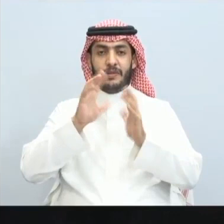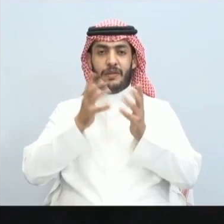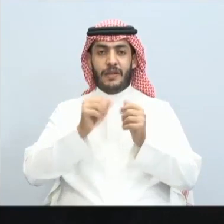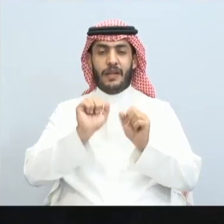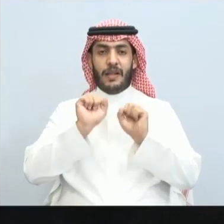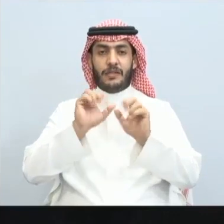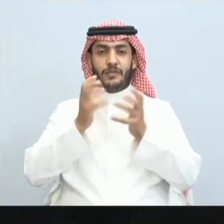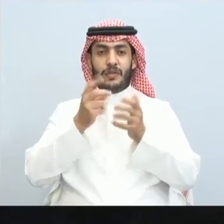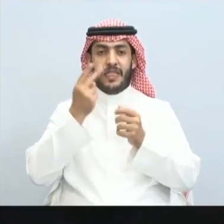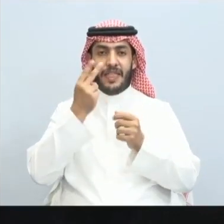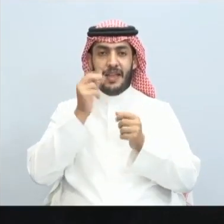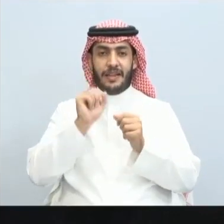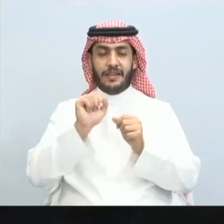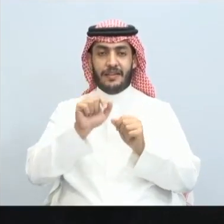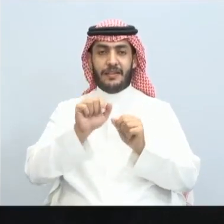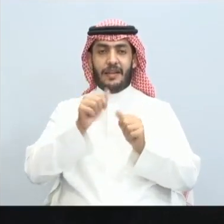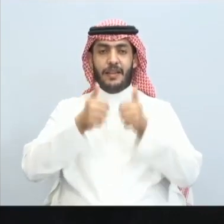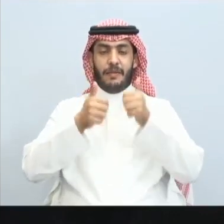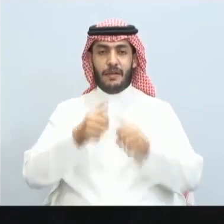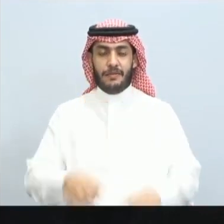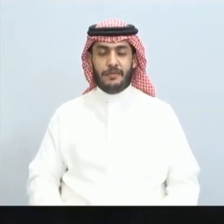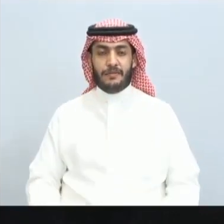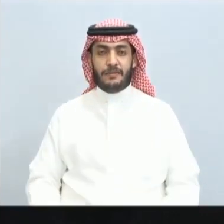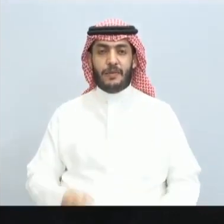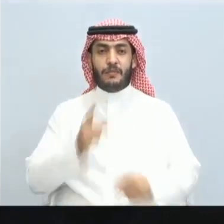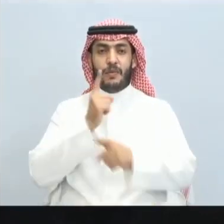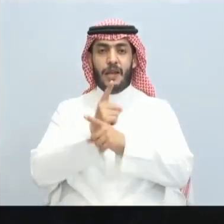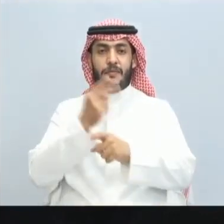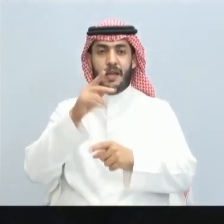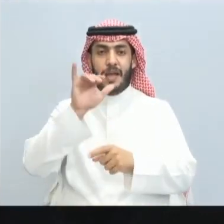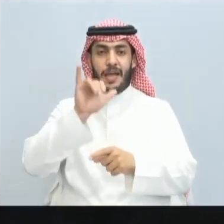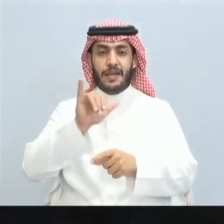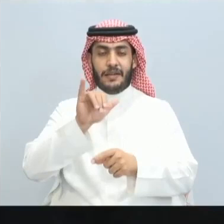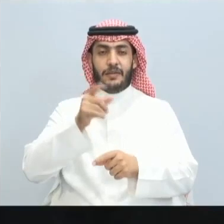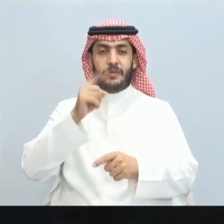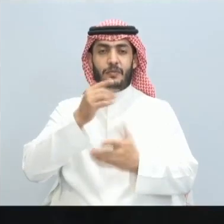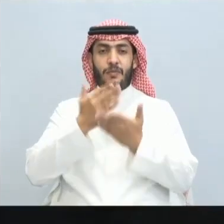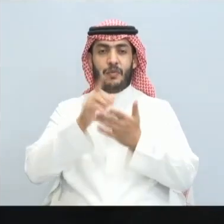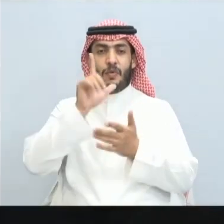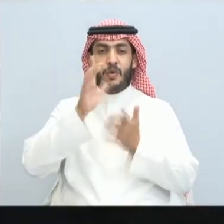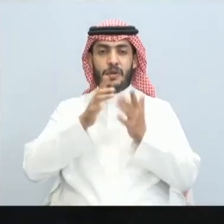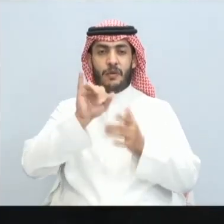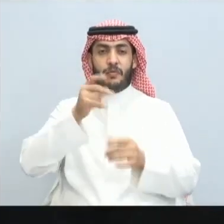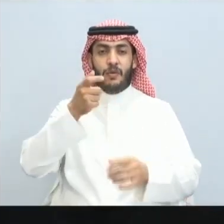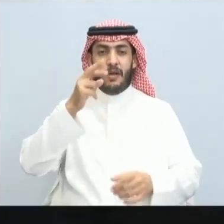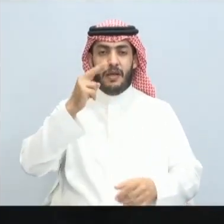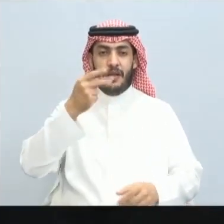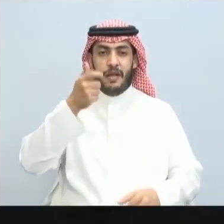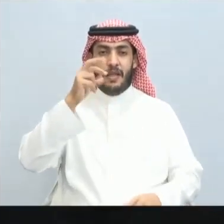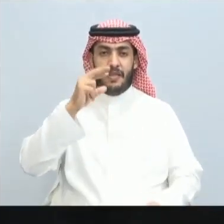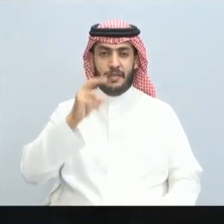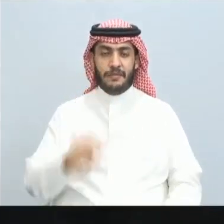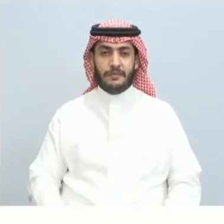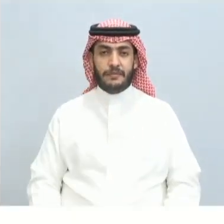وهو الجزء الثاني من هذا الاختبار معلمكم الاستاذ علي عبد الله العنبر وزميلي في الاشاره الاستاذ معاذ